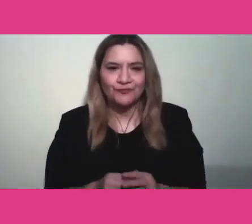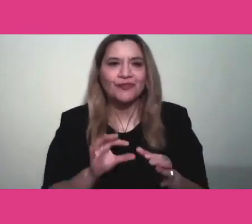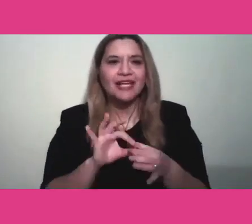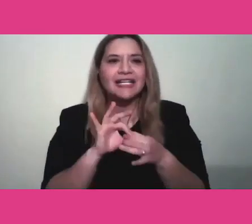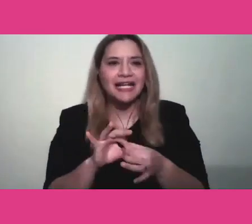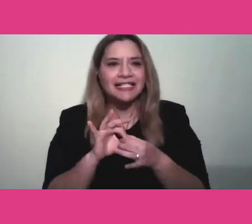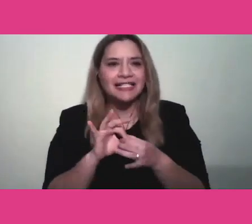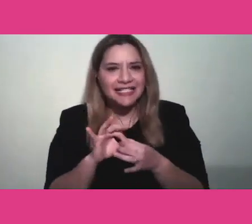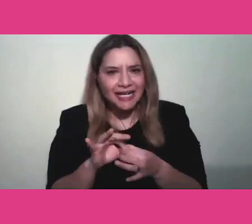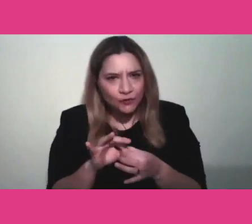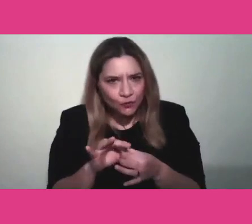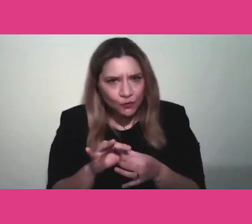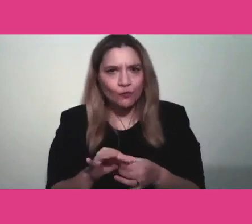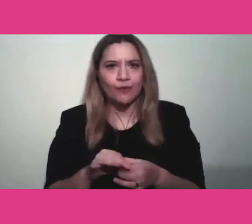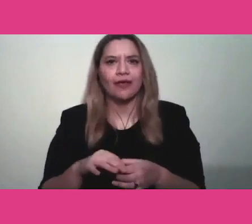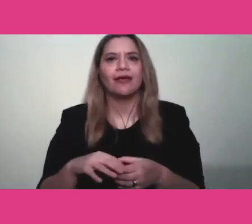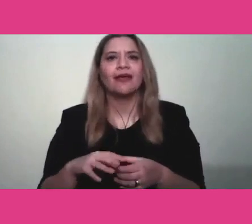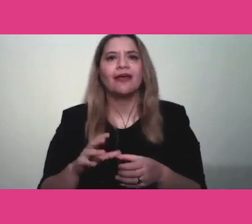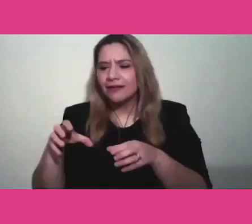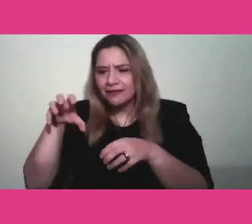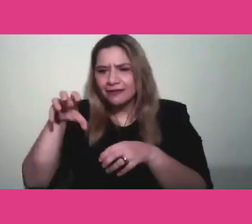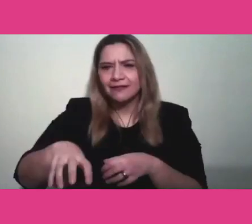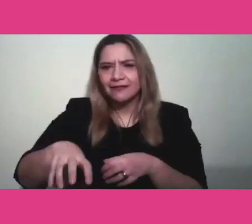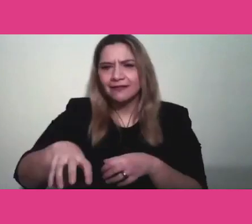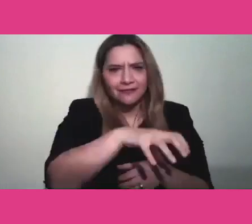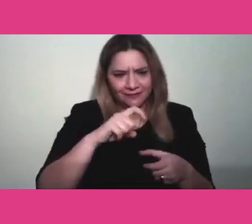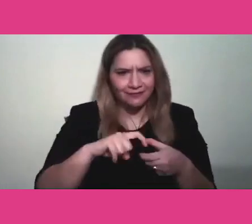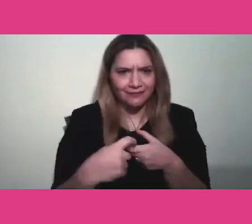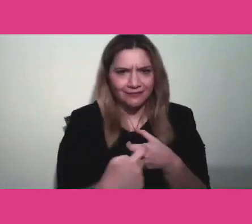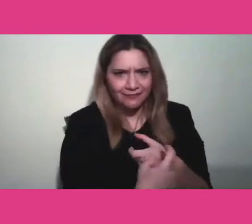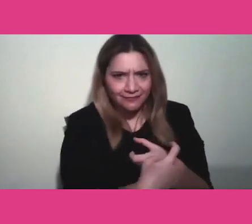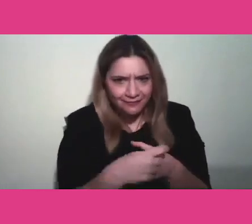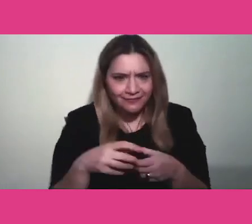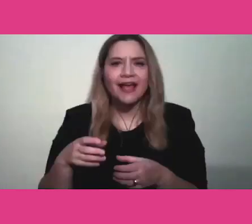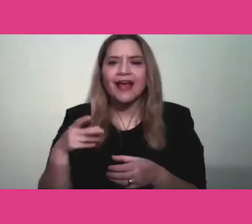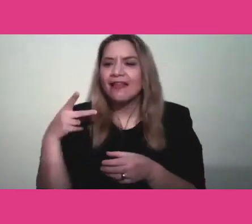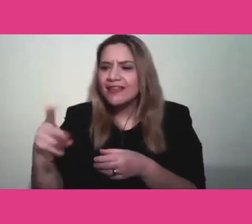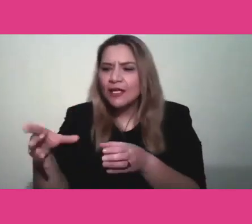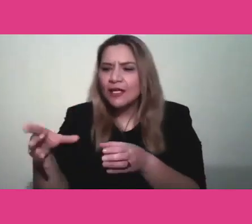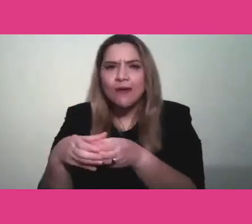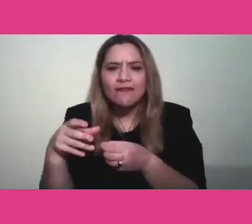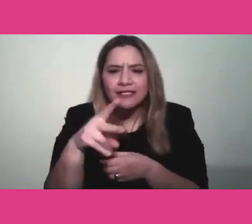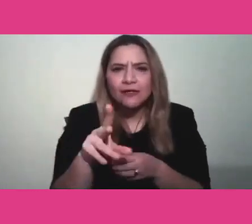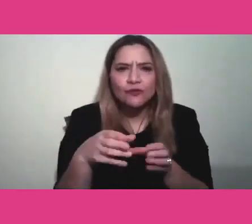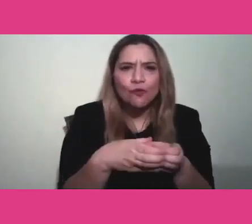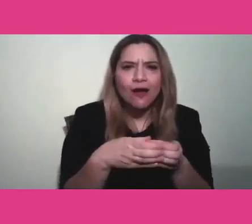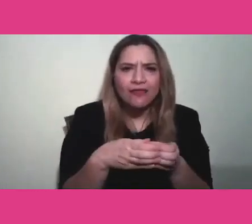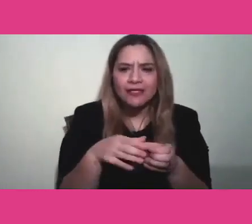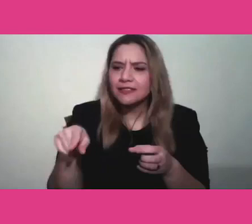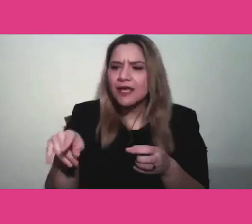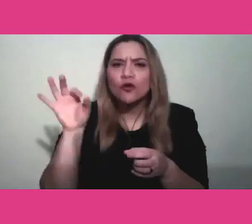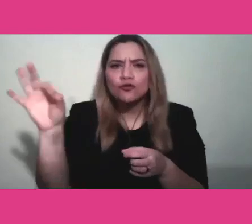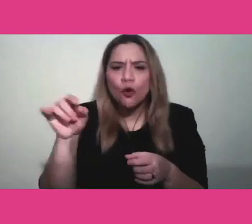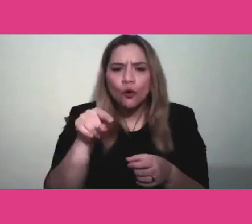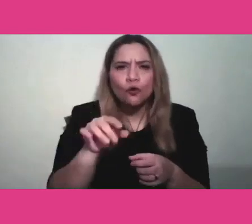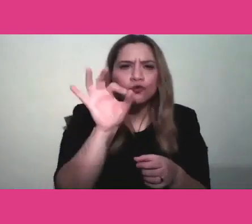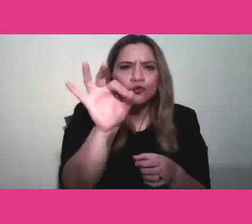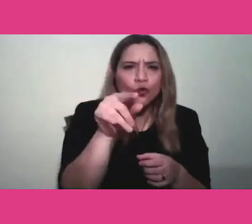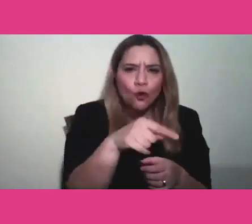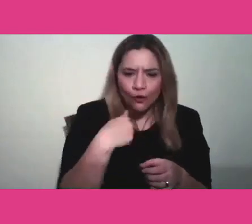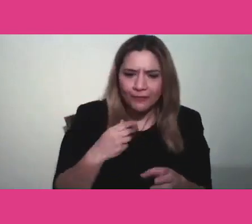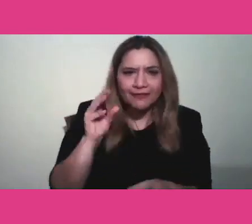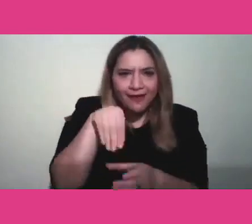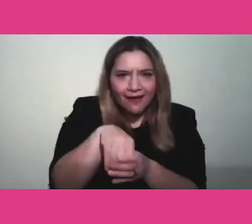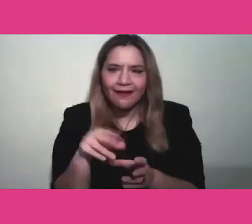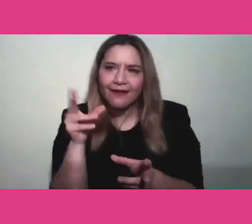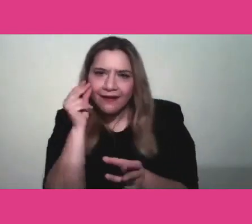συνεργαστούμε με τους εταίρους μας και να προσεγγίσουμε τις δικές τους ομάδες στόχου και να δημιουργήσουμε